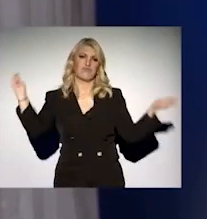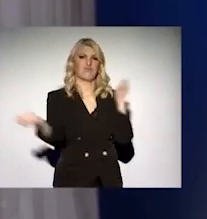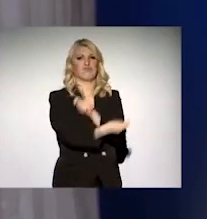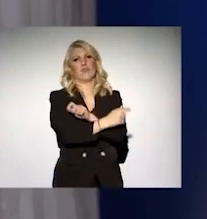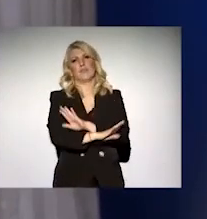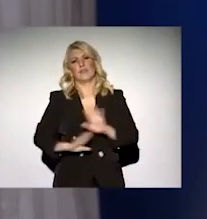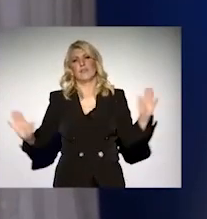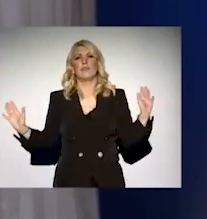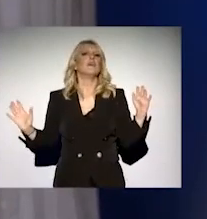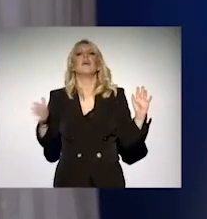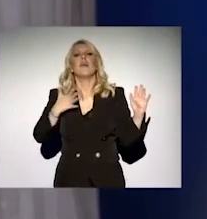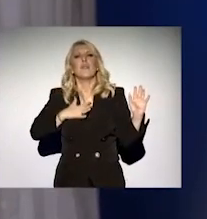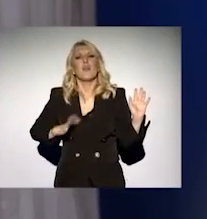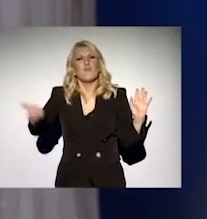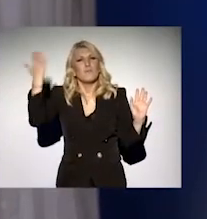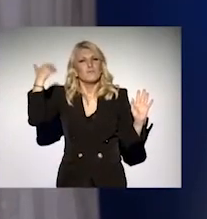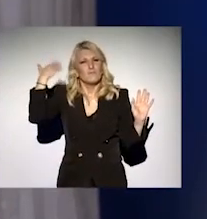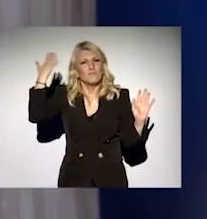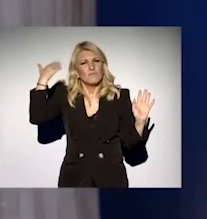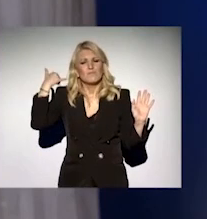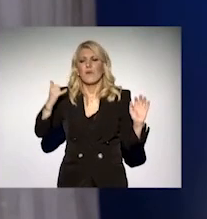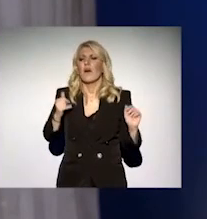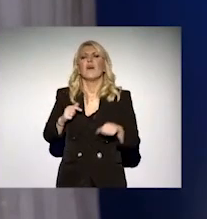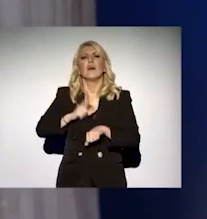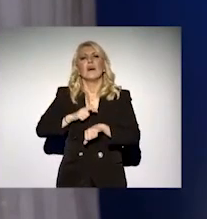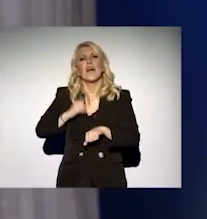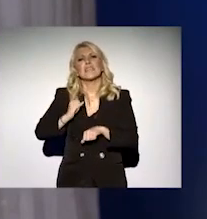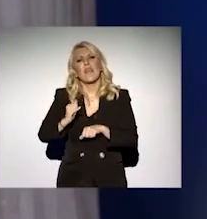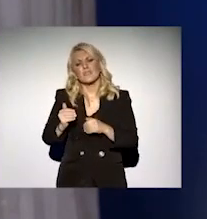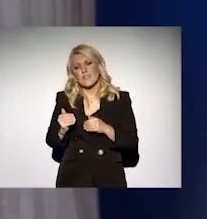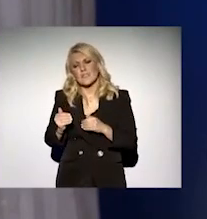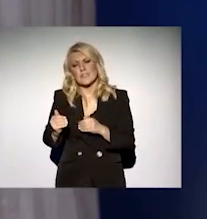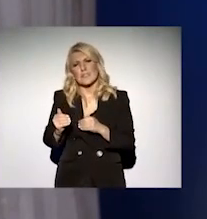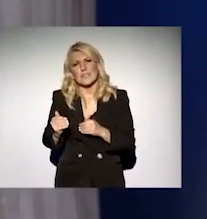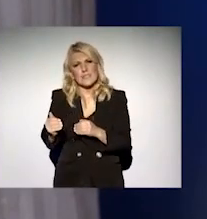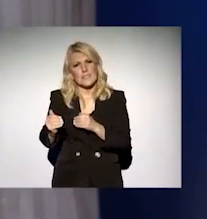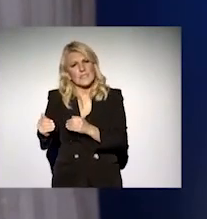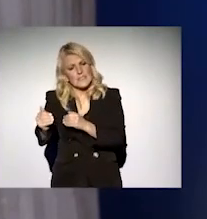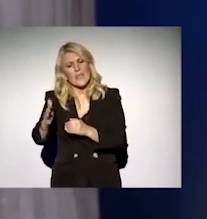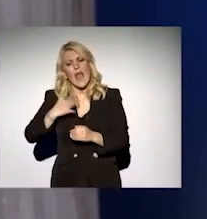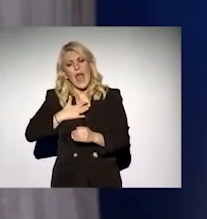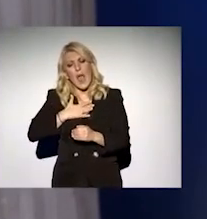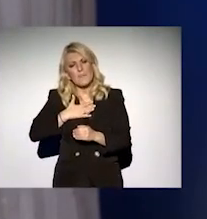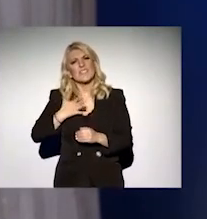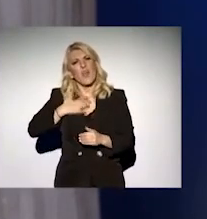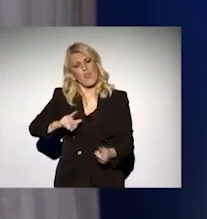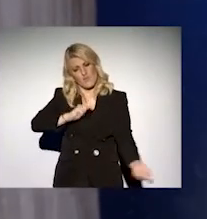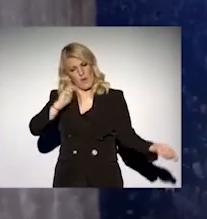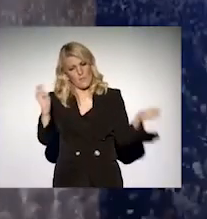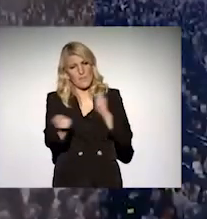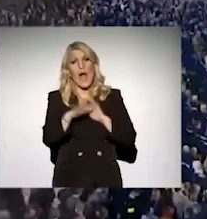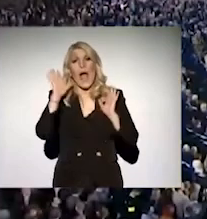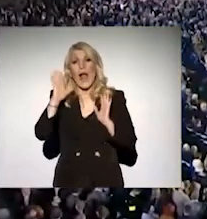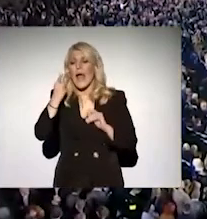και μάλιστα με ενδεχόμενο δόλο. Ναι. Και είχε ένα αδίκημα παραπάνω και ένα σημείο παραπάνω. Τα 10 σημεία γίνανε 11